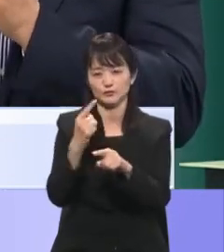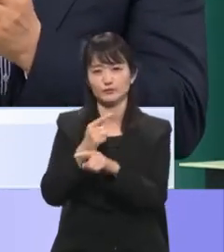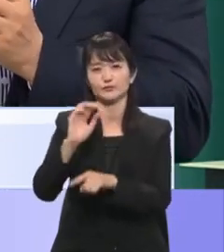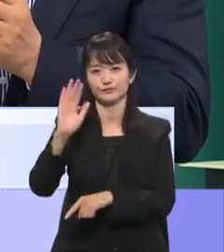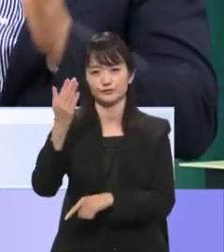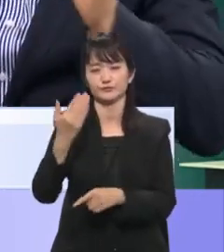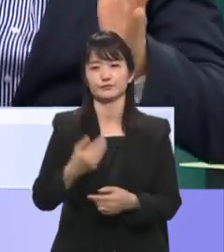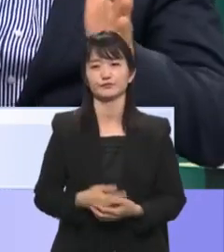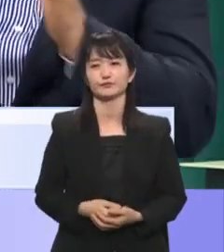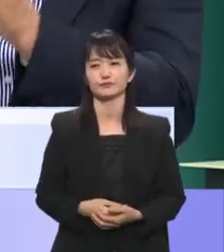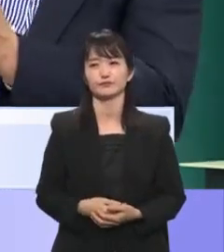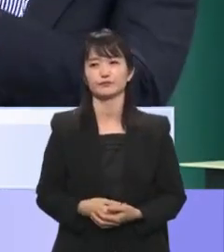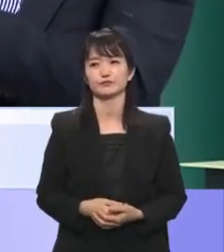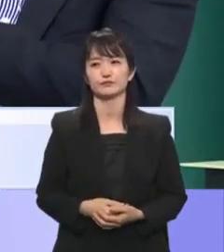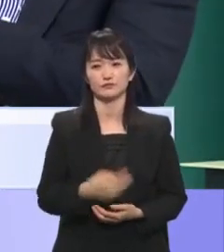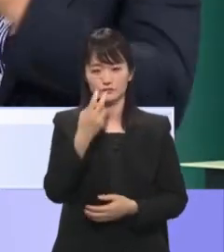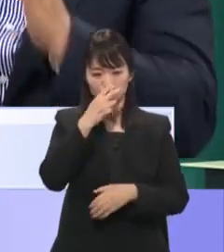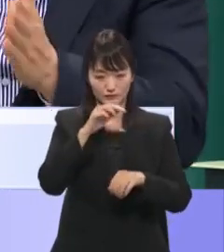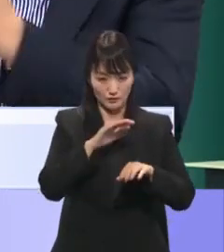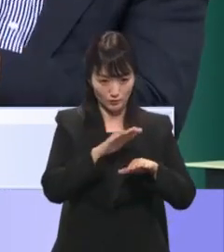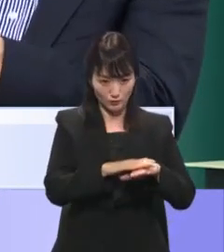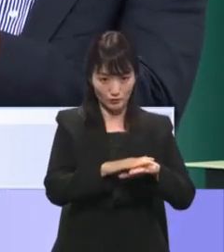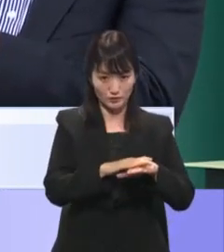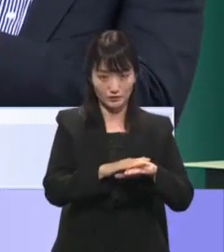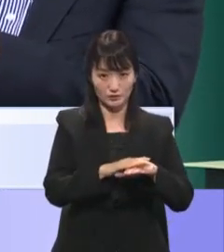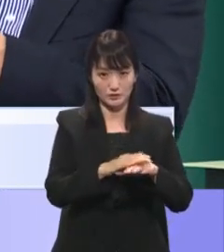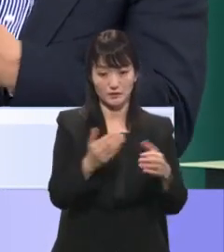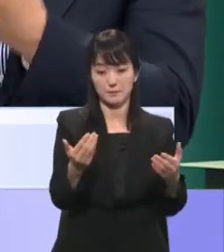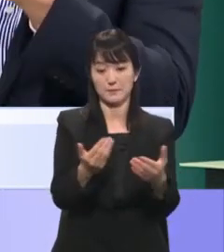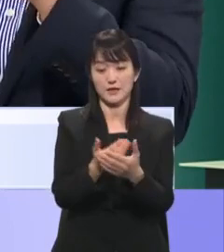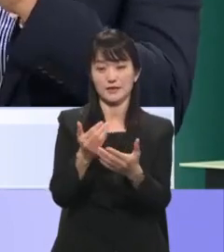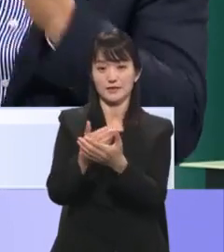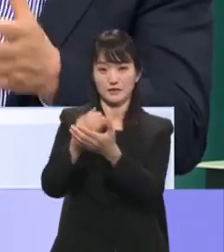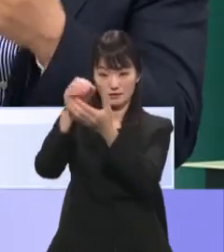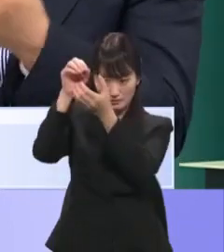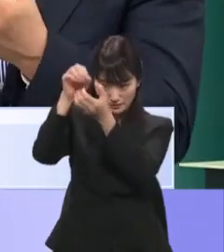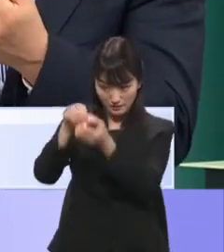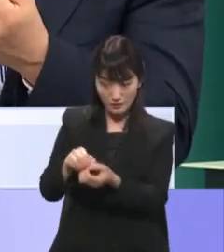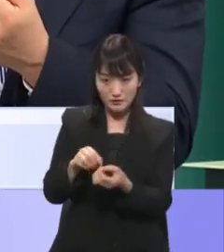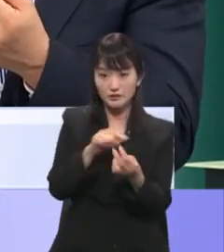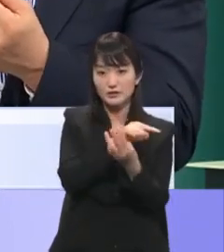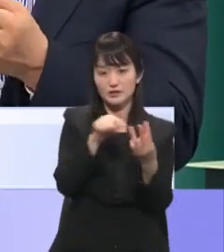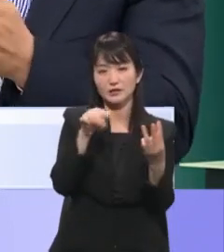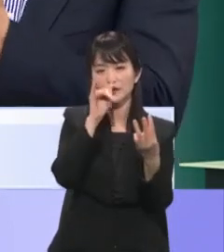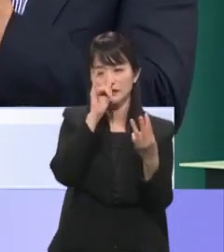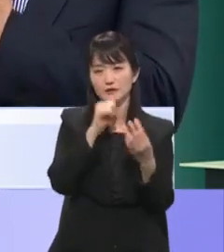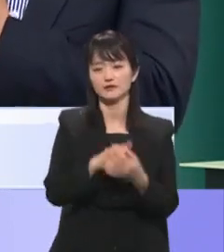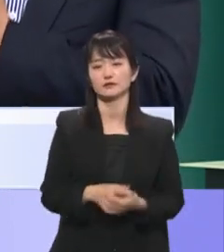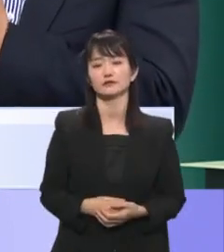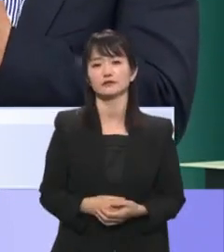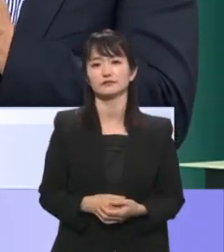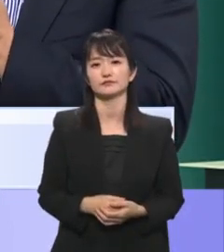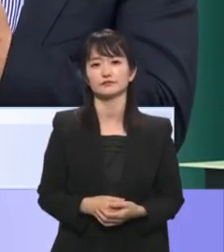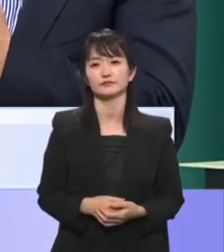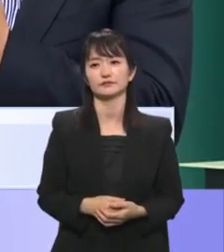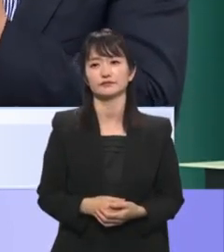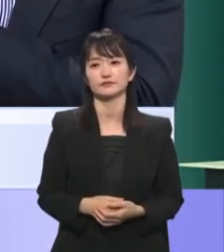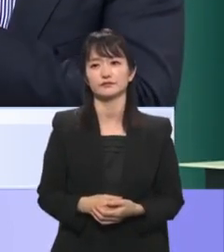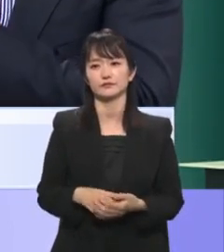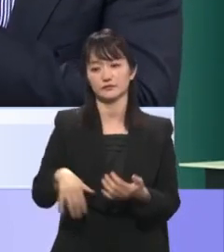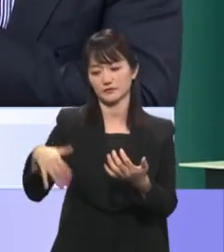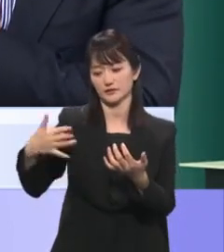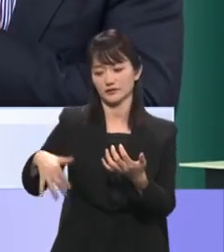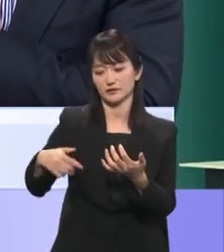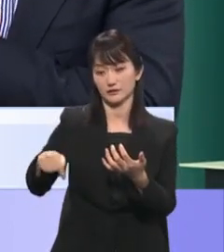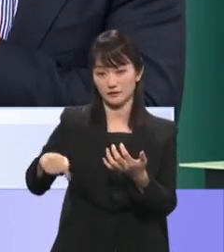나가야 돼요. 발전시켜. 보존, 계승, 발전해서, 아, 계승 발전을 해줘야 돼. 예. 저는 이 부분을 하고 있는 거예요. 예. 또 기타라는 전 세계가